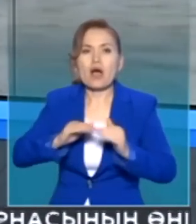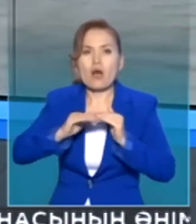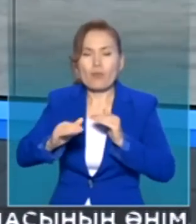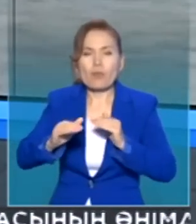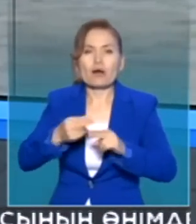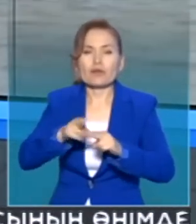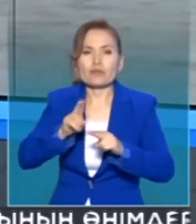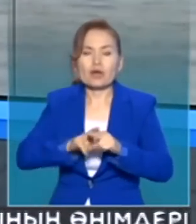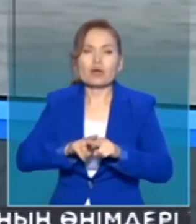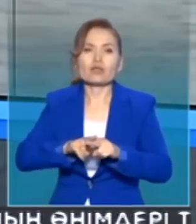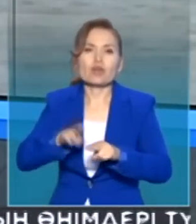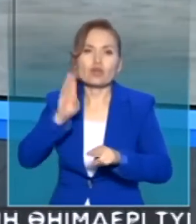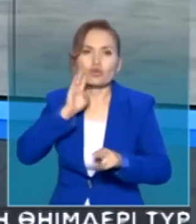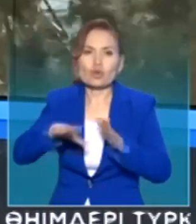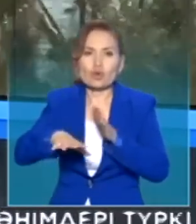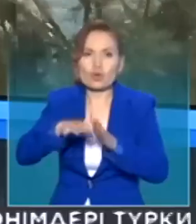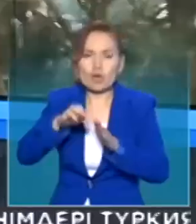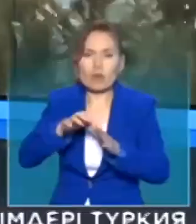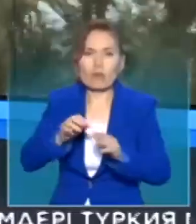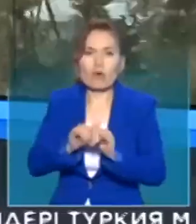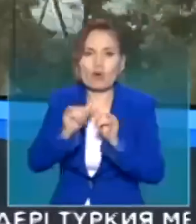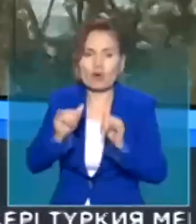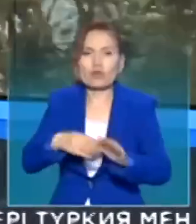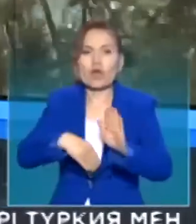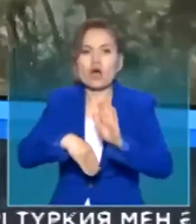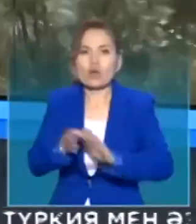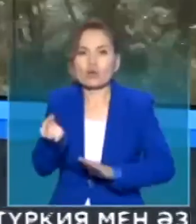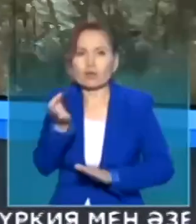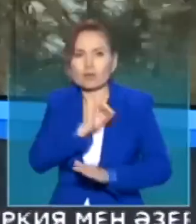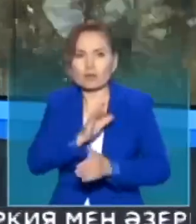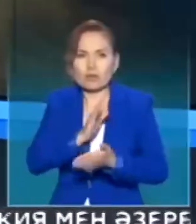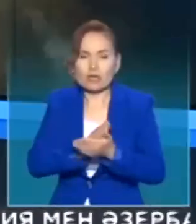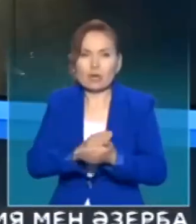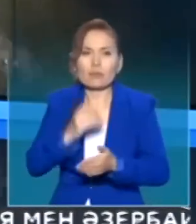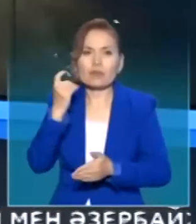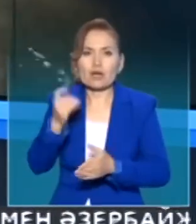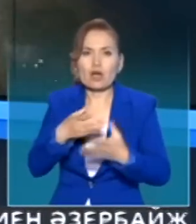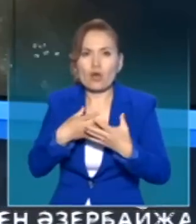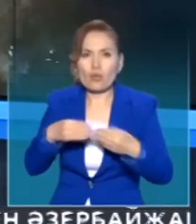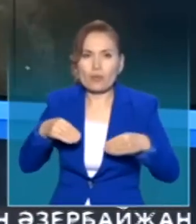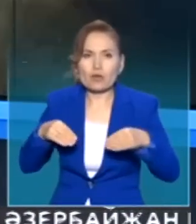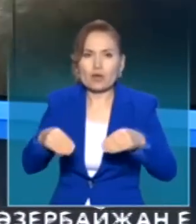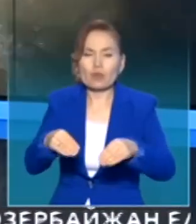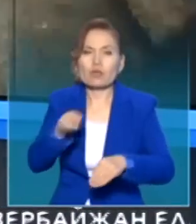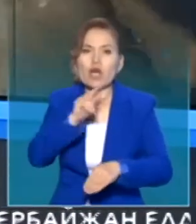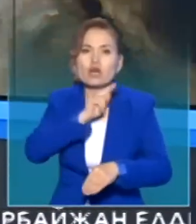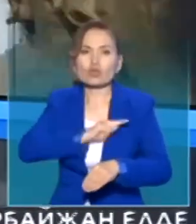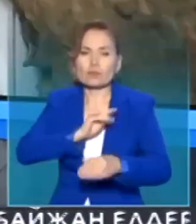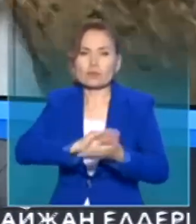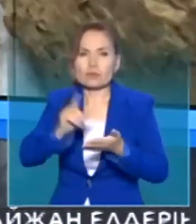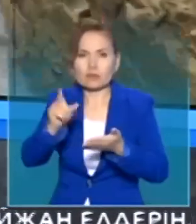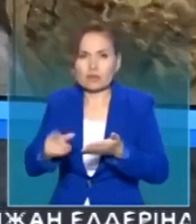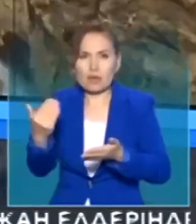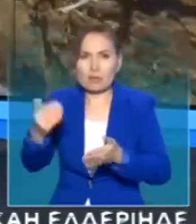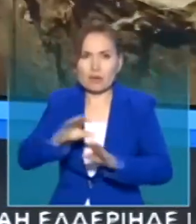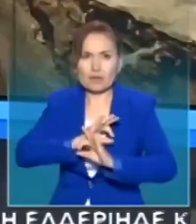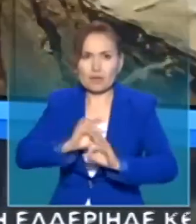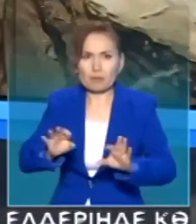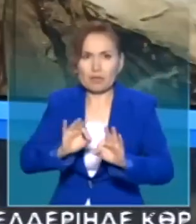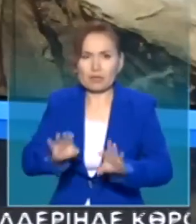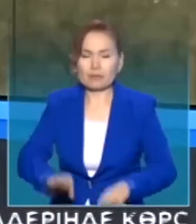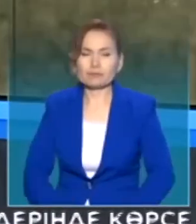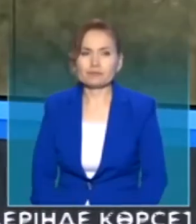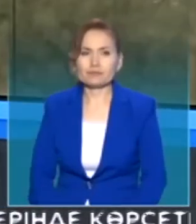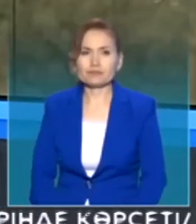құдық қазылып малшылар жер асты суының да игілігін көре бастады. Шаруалардың көктемгі тіршілігі жайлы тілшіміз Әділбек Серікұлы айтады.